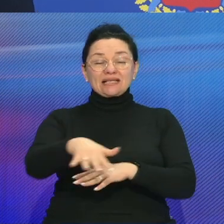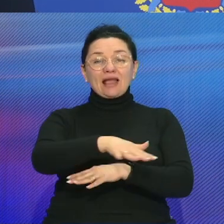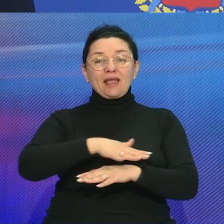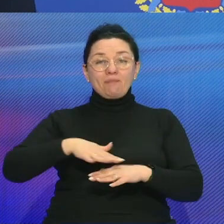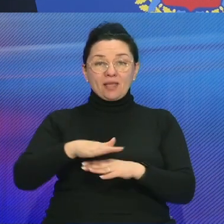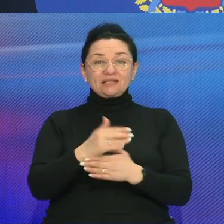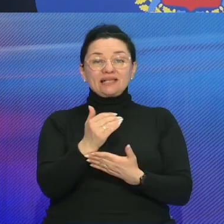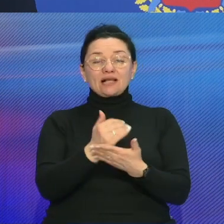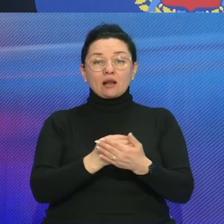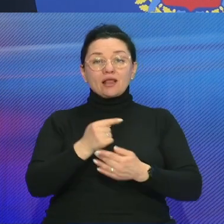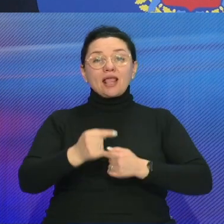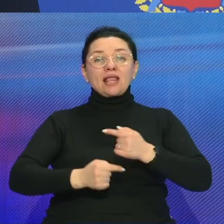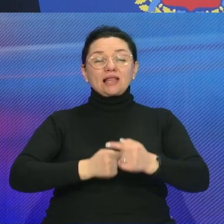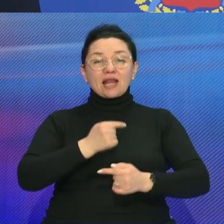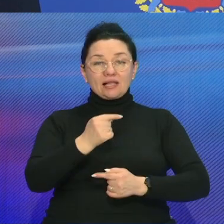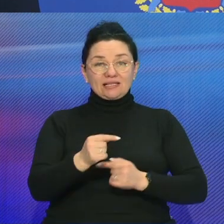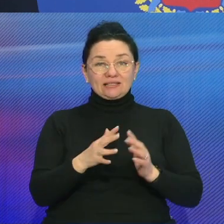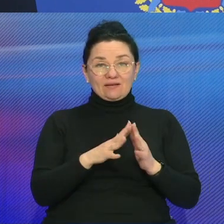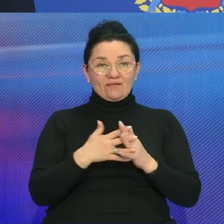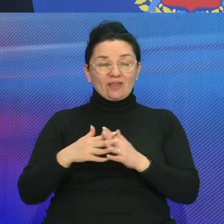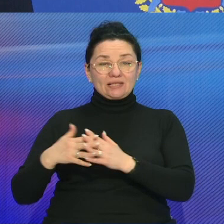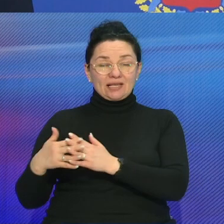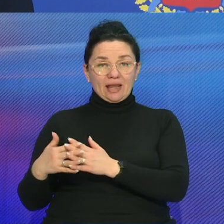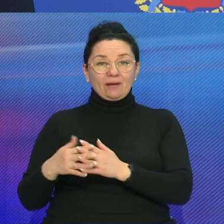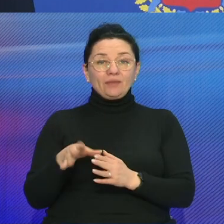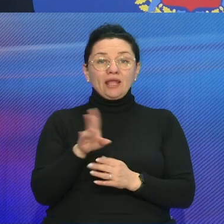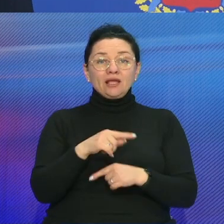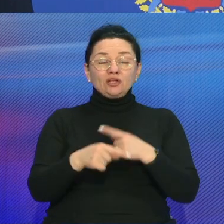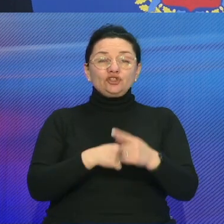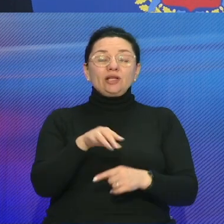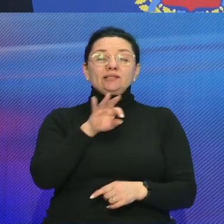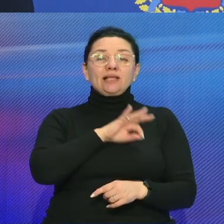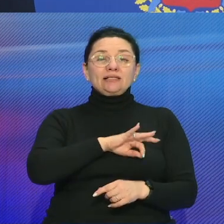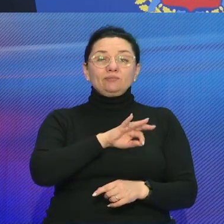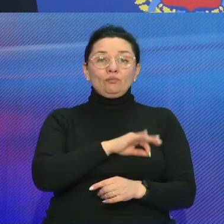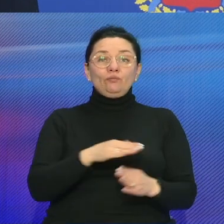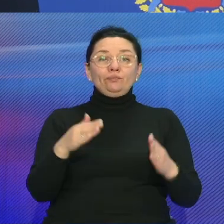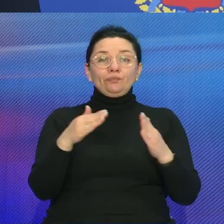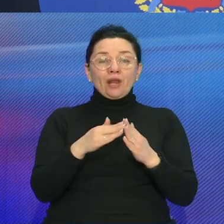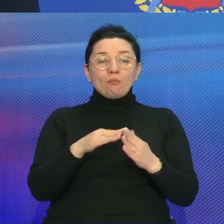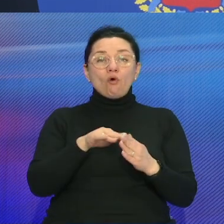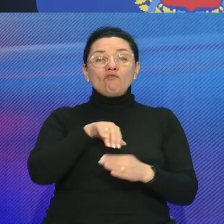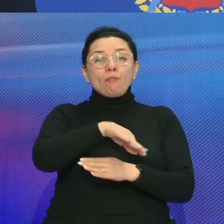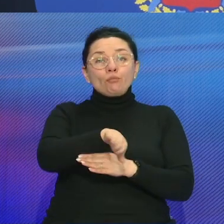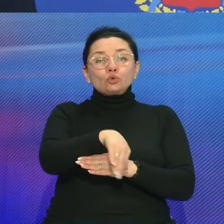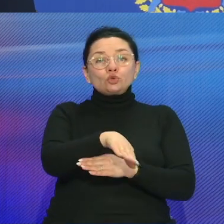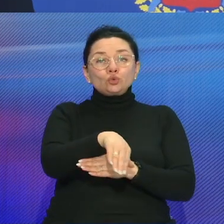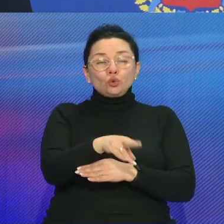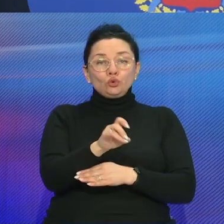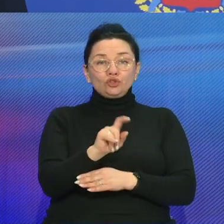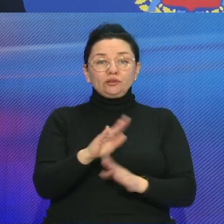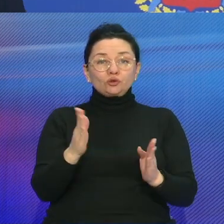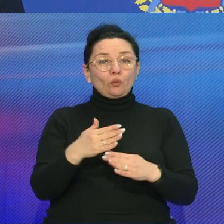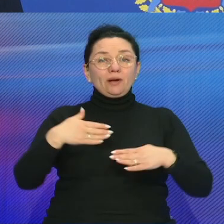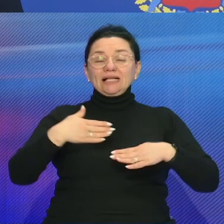традиций на селе через использование домов пустующих для того, чтобы их не